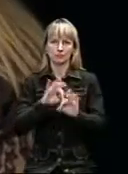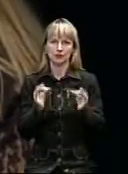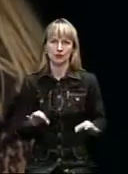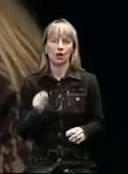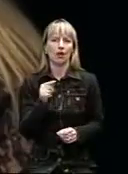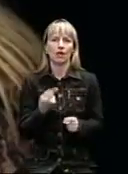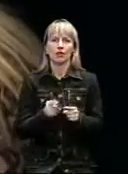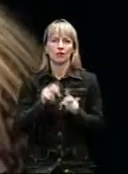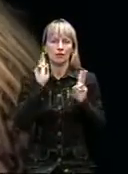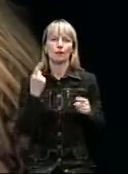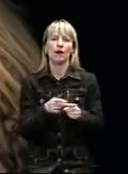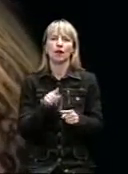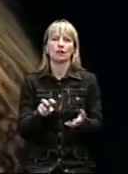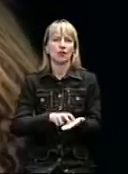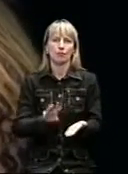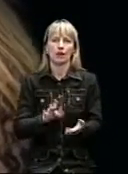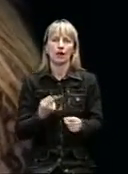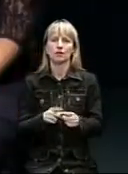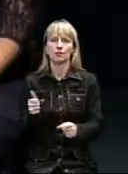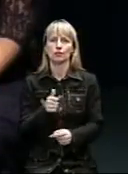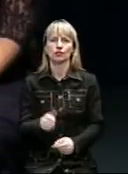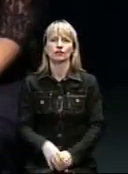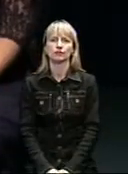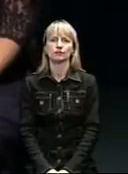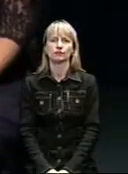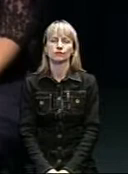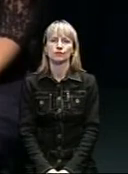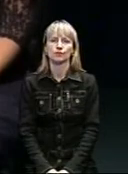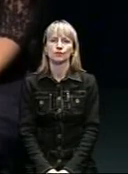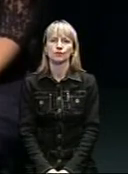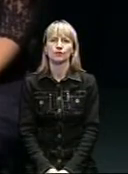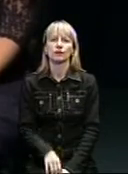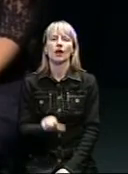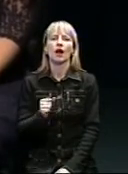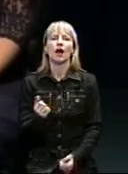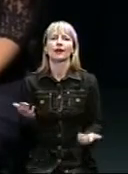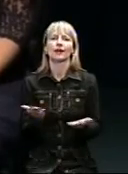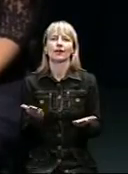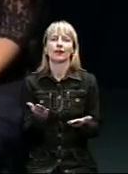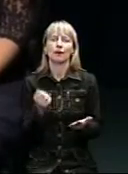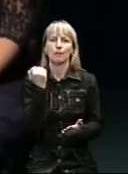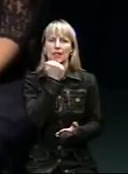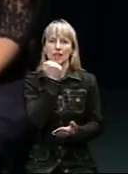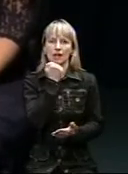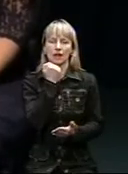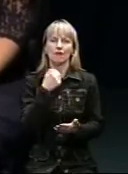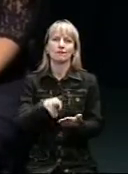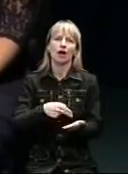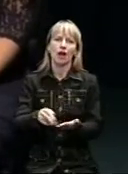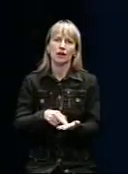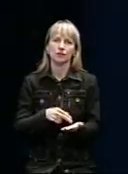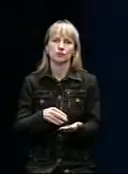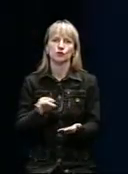знаючи. Тому це не боятися, це по-перше. А з яких матеріалів, фарб, з